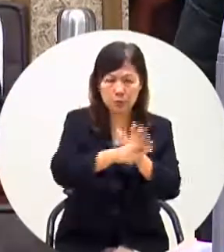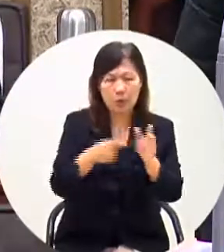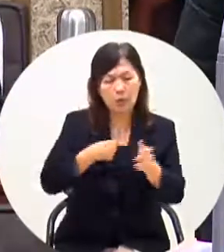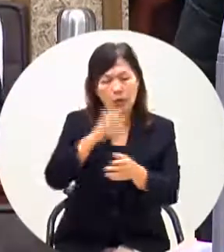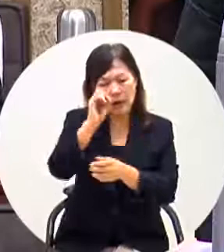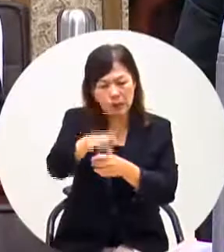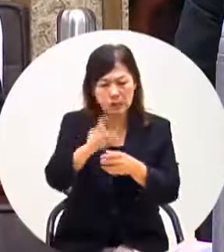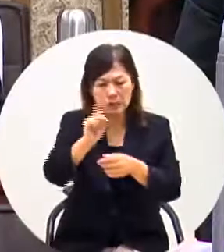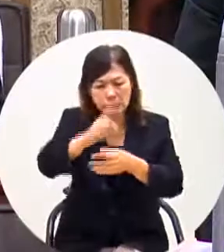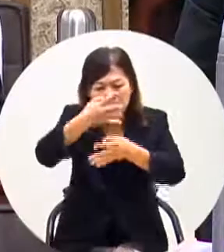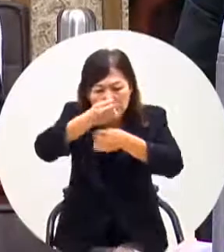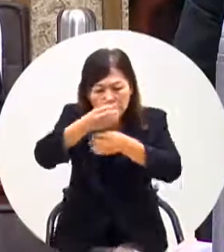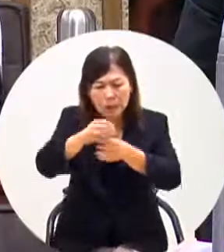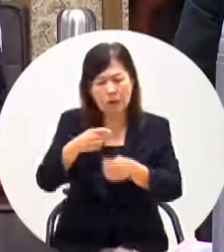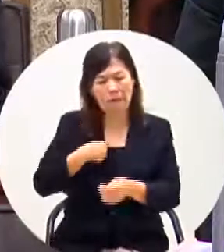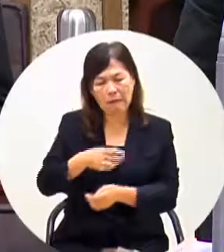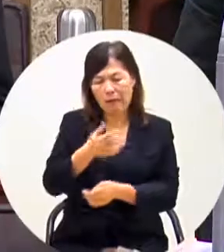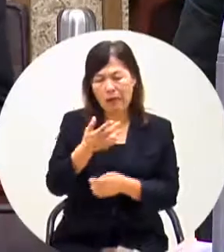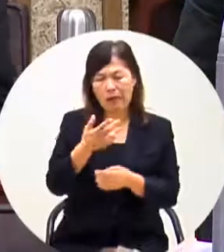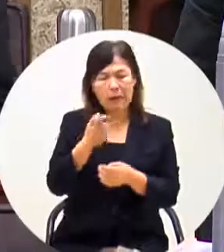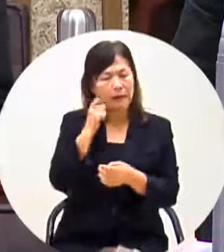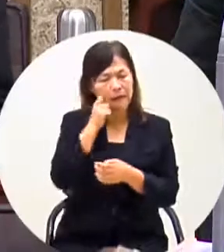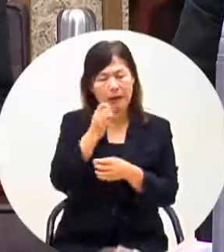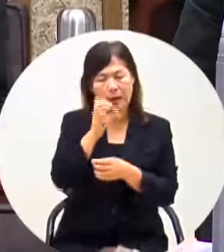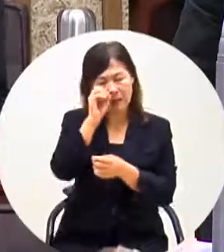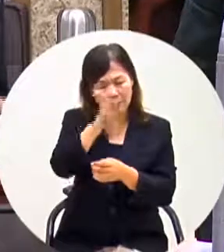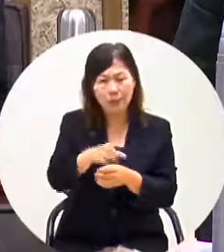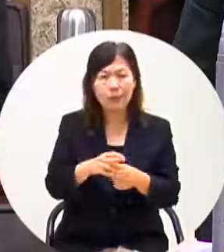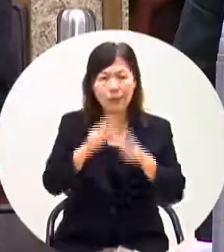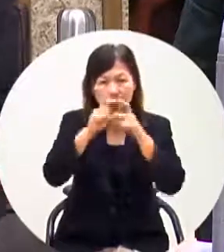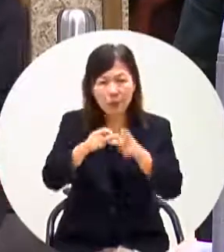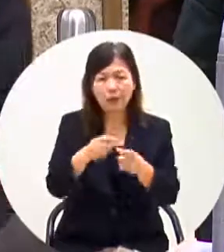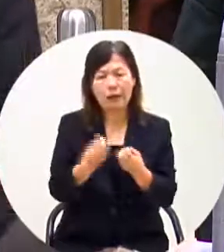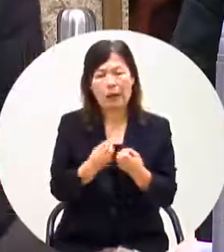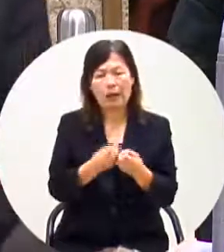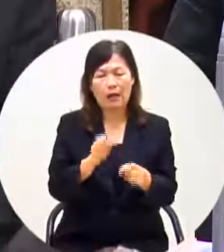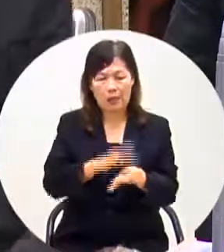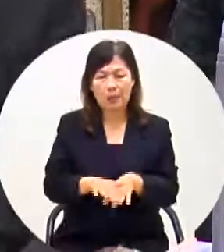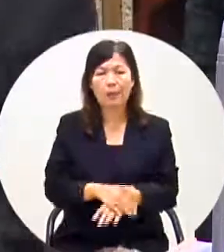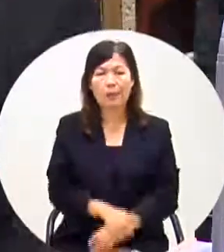字，甲即大家甲迄个科议员做一个明确的答复啊。